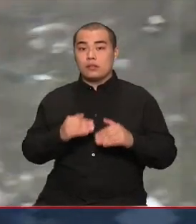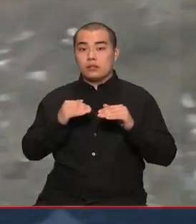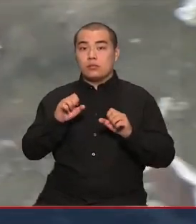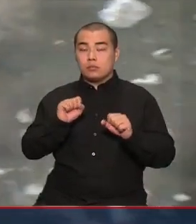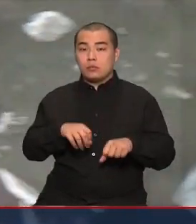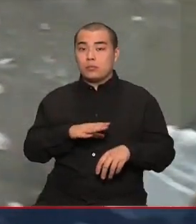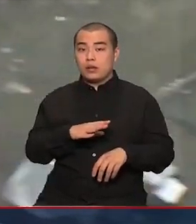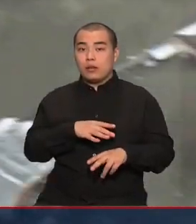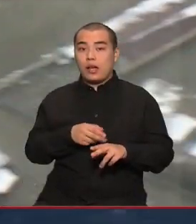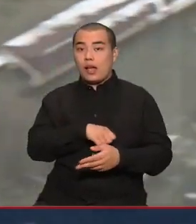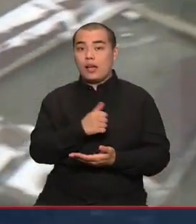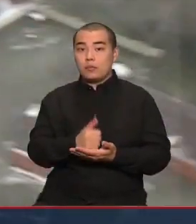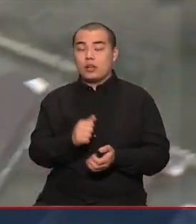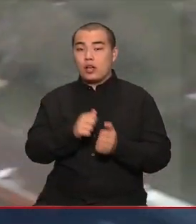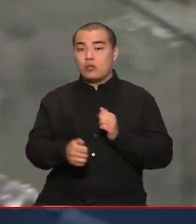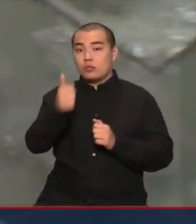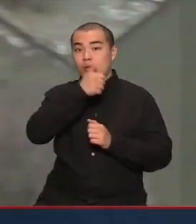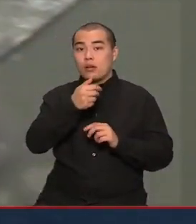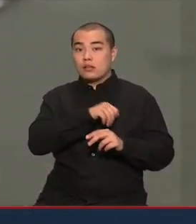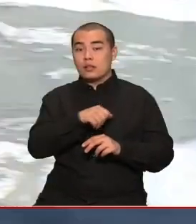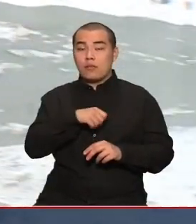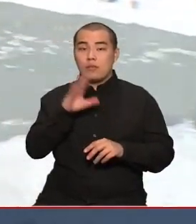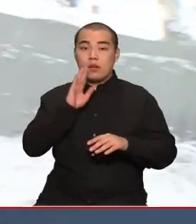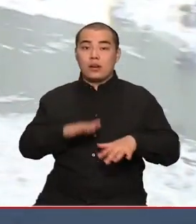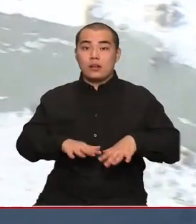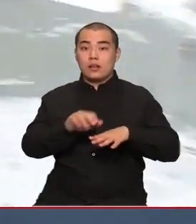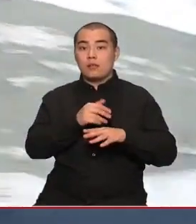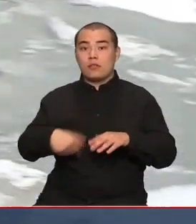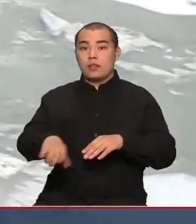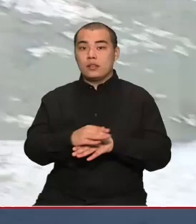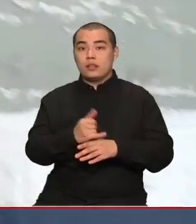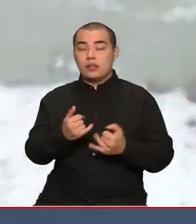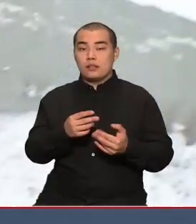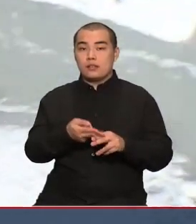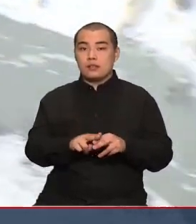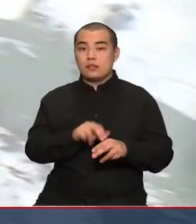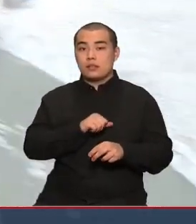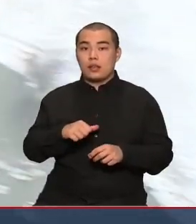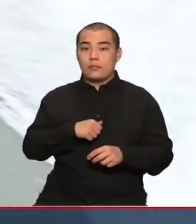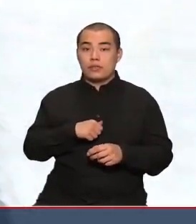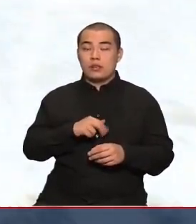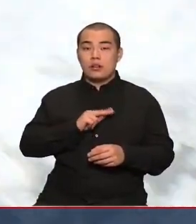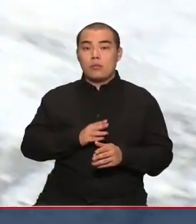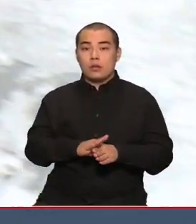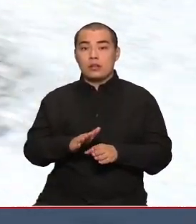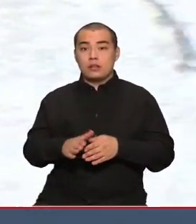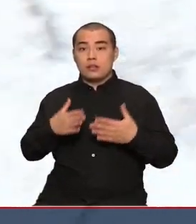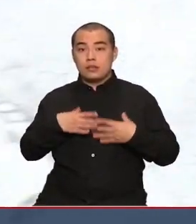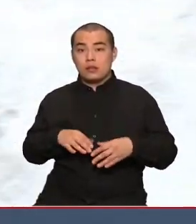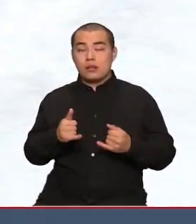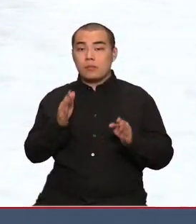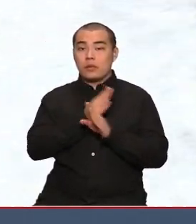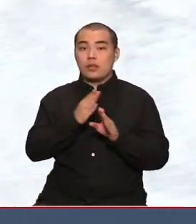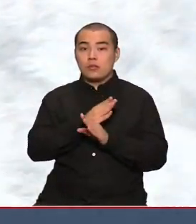еді. Тек әкімдер жыл сайын су тасқынына қарсы жоспарланған, барлық іс-шараны тиісті деңгейде жүзеге асырмаған, ауа райы жағдайын